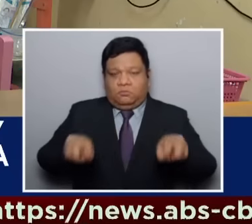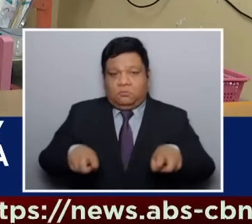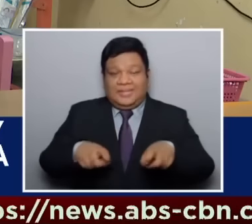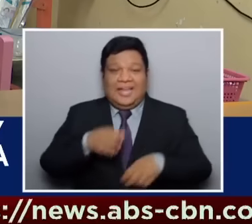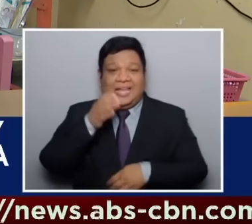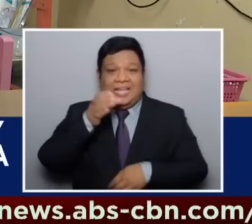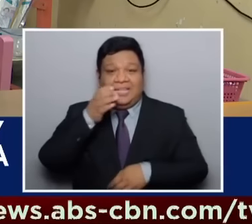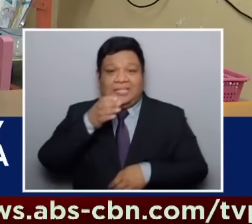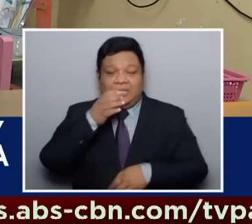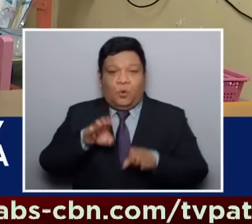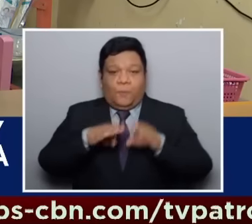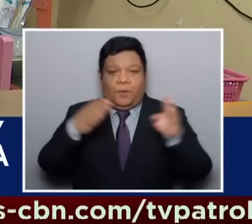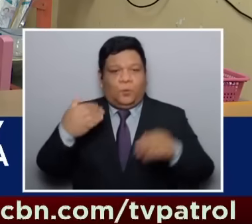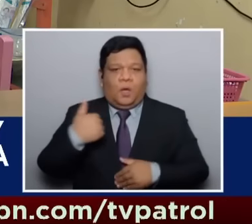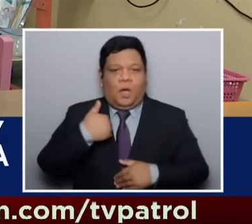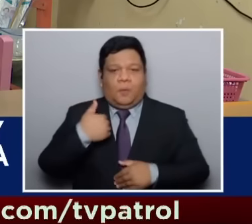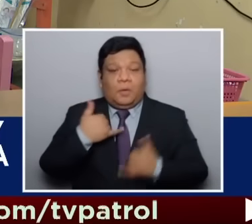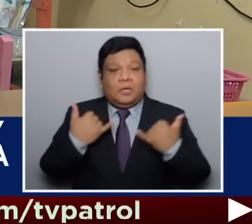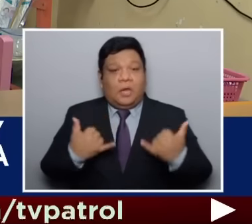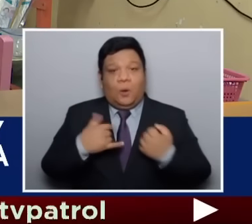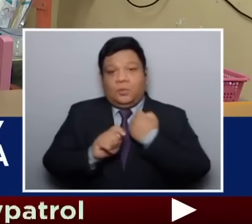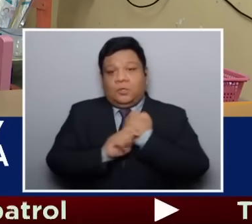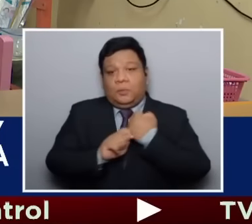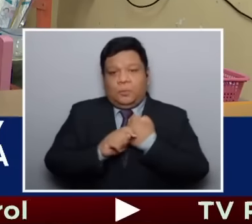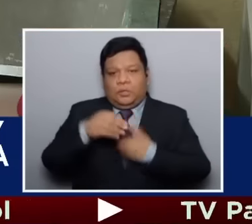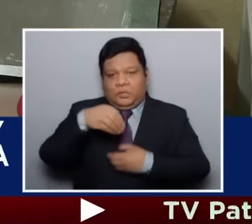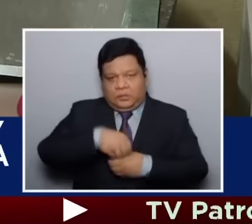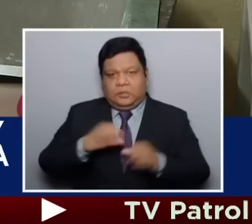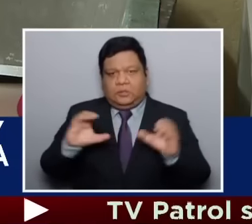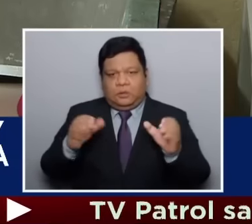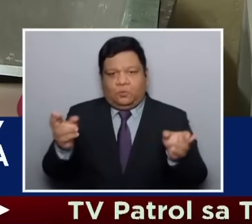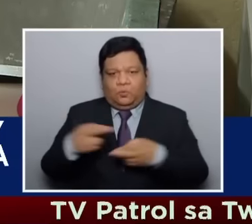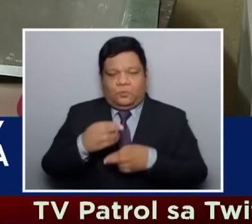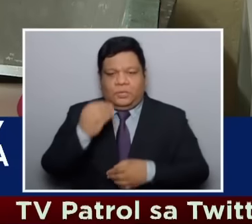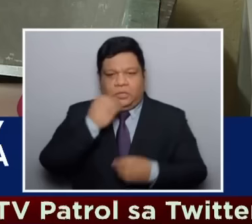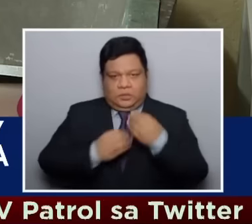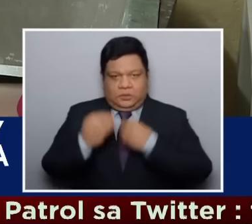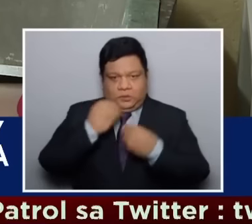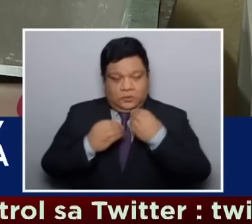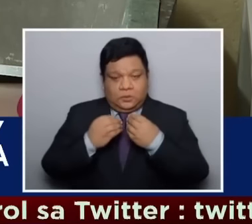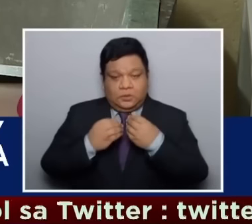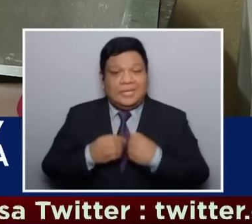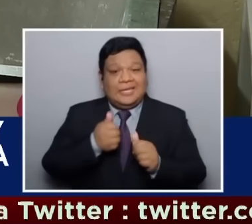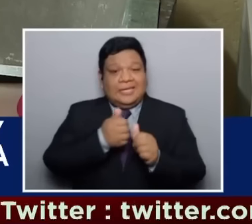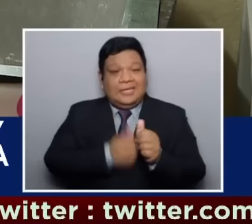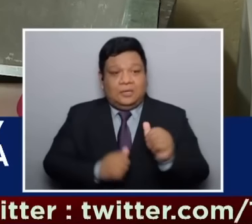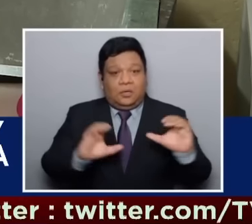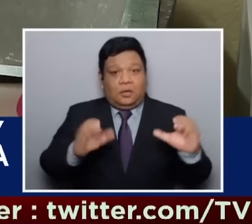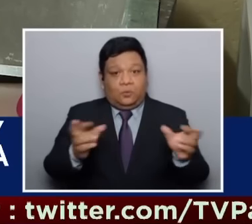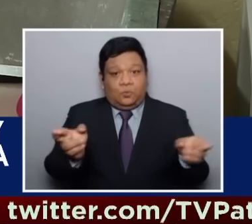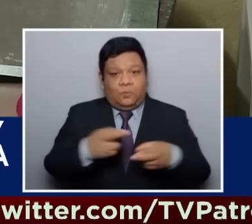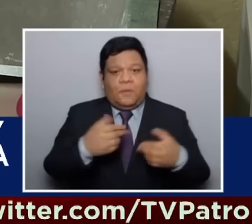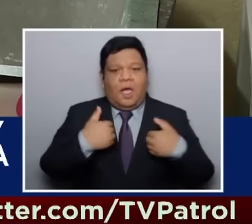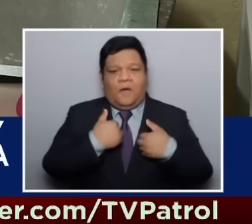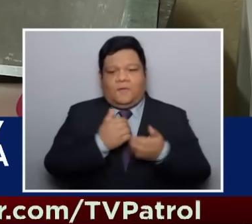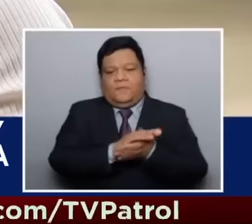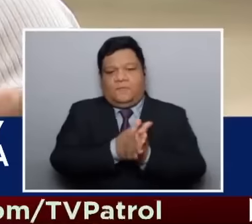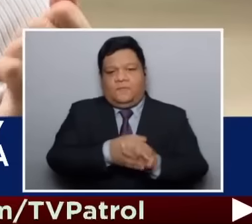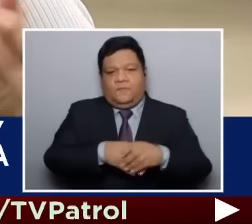sa ngayon sa classrooms muna kakain ang mga estudyante. Bawat silid-aralan, meron namang hand washing